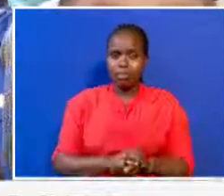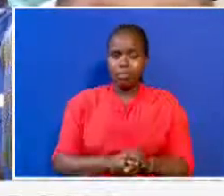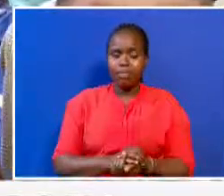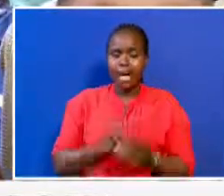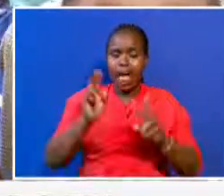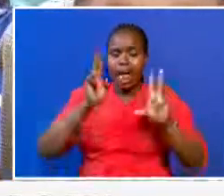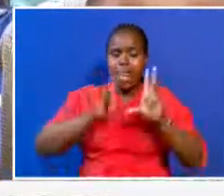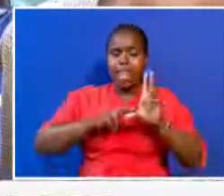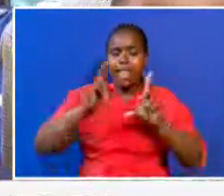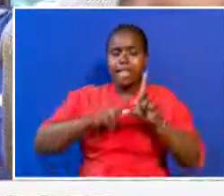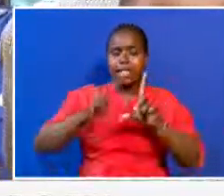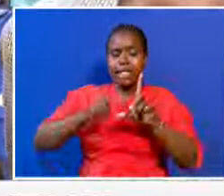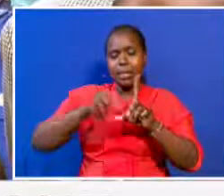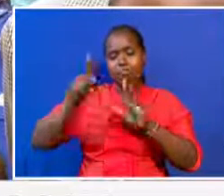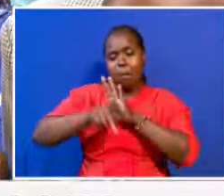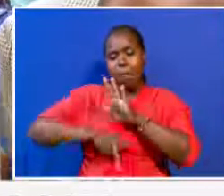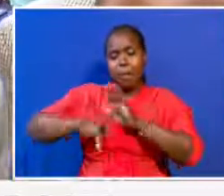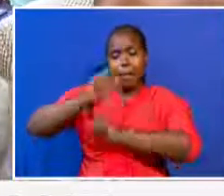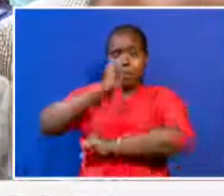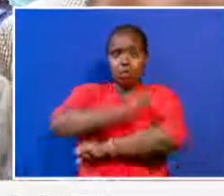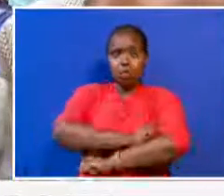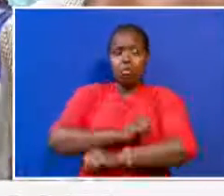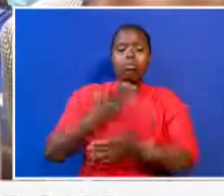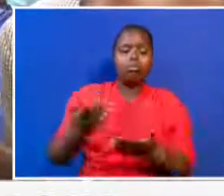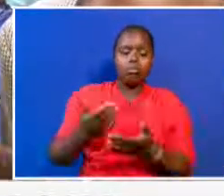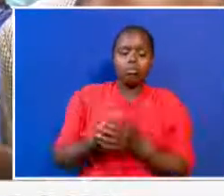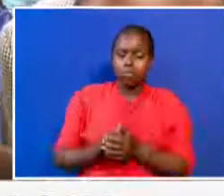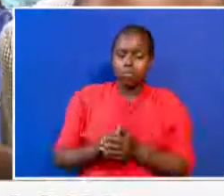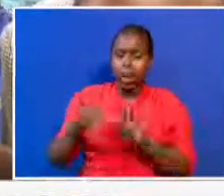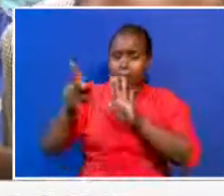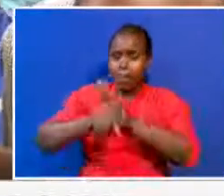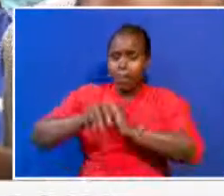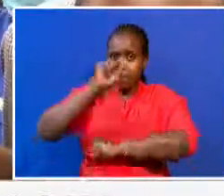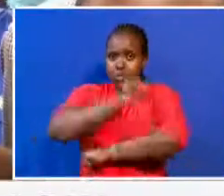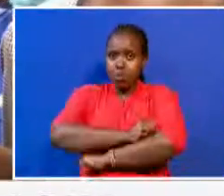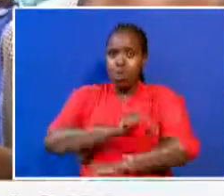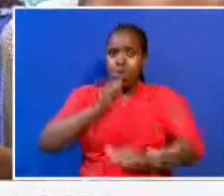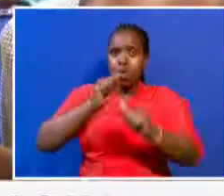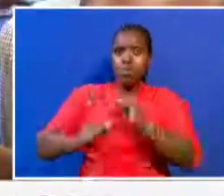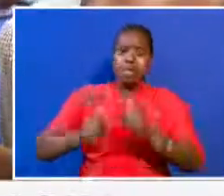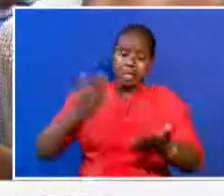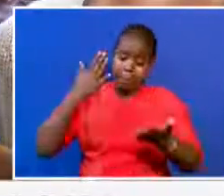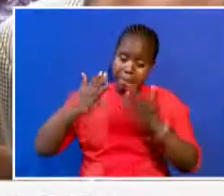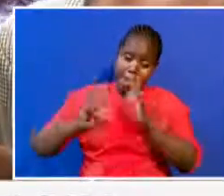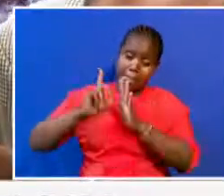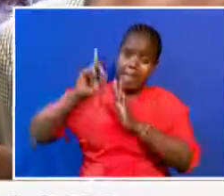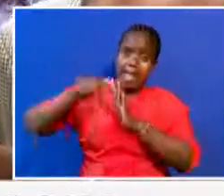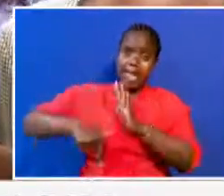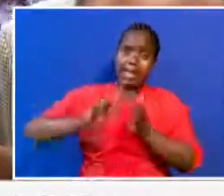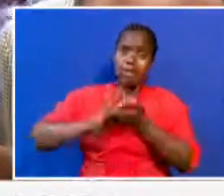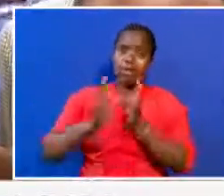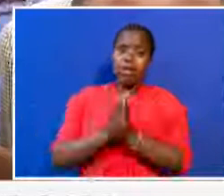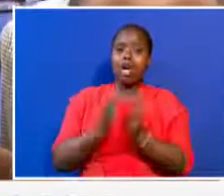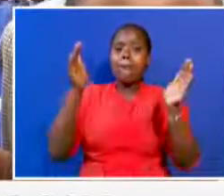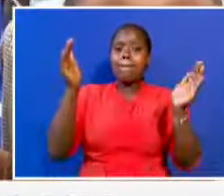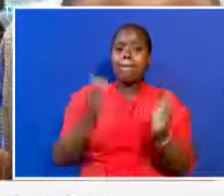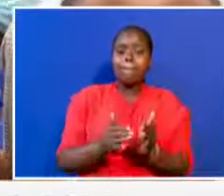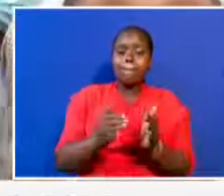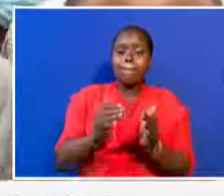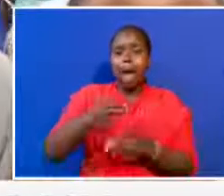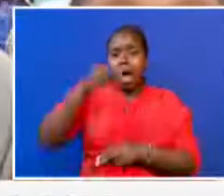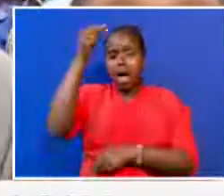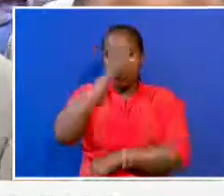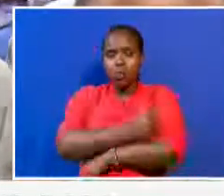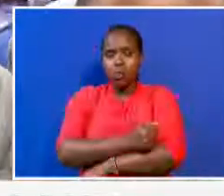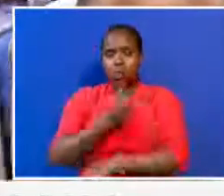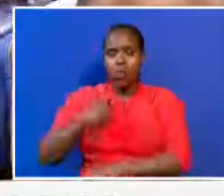desks to primary schools, only those primary schools that are going to be junior secondary schools. We